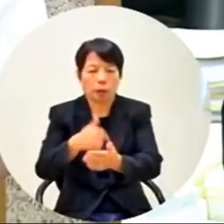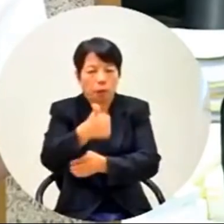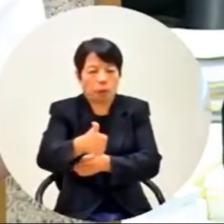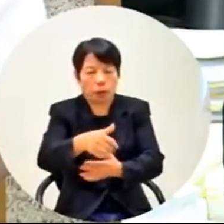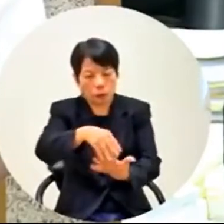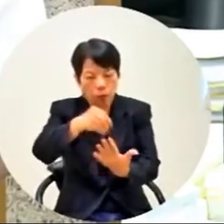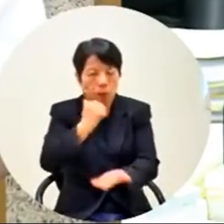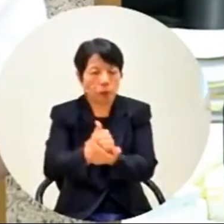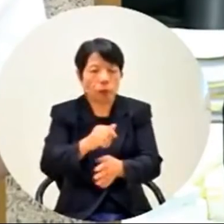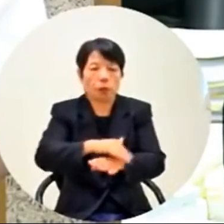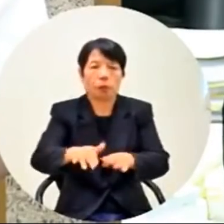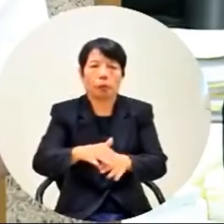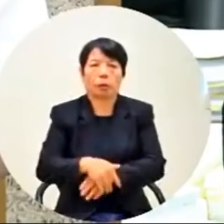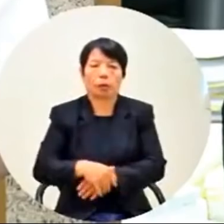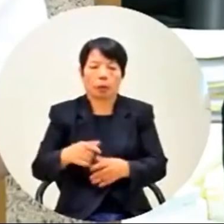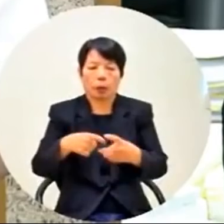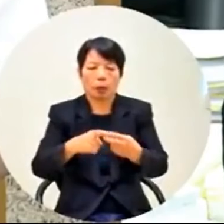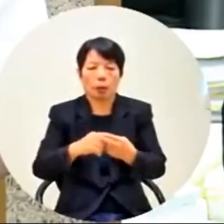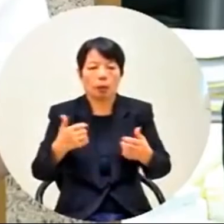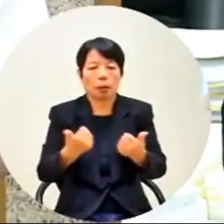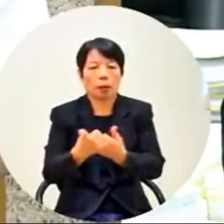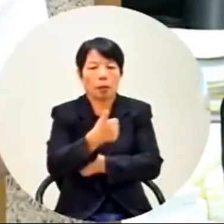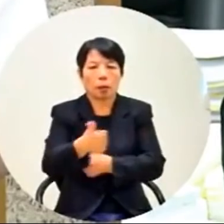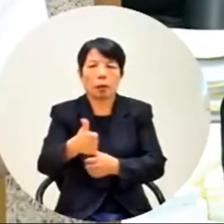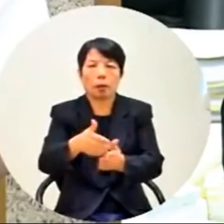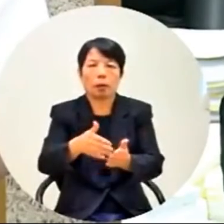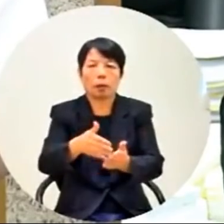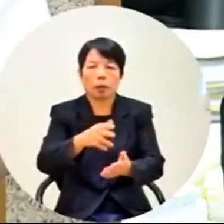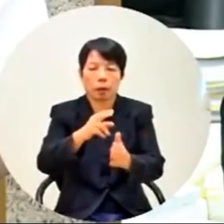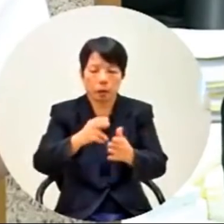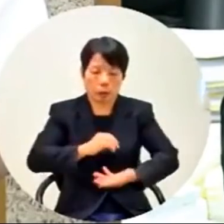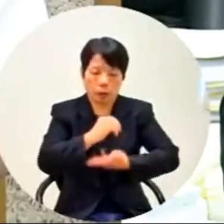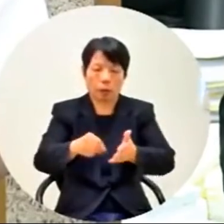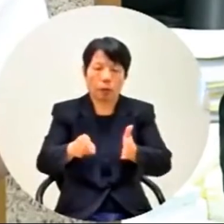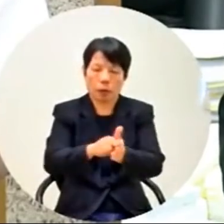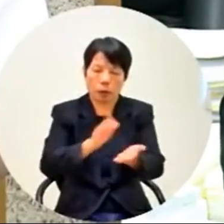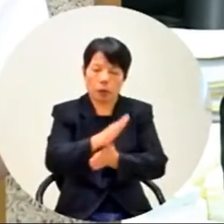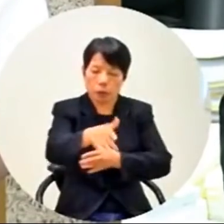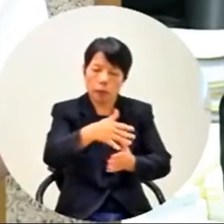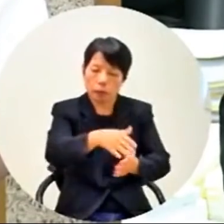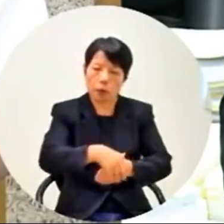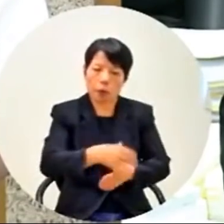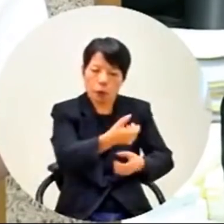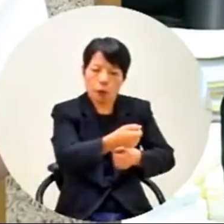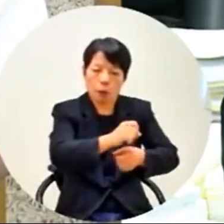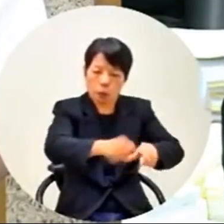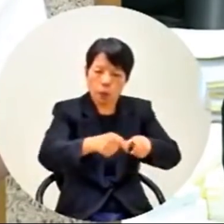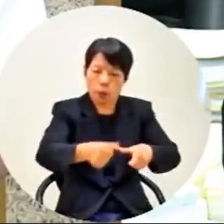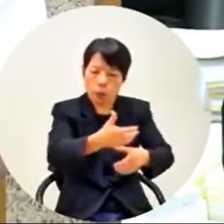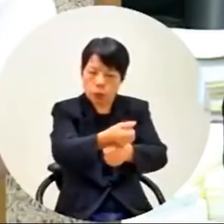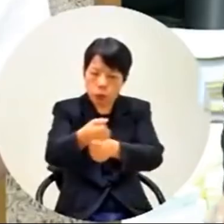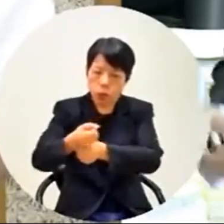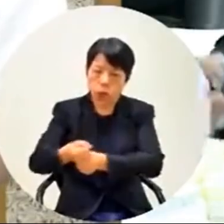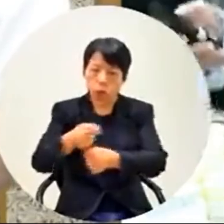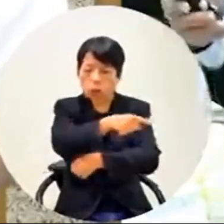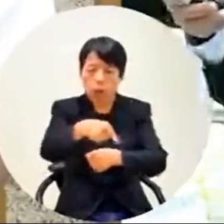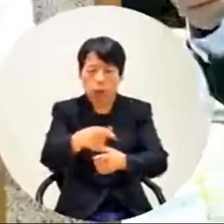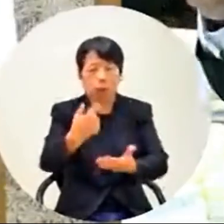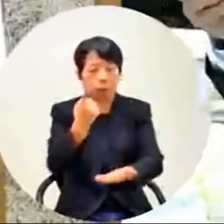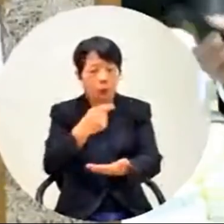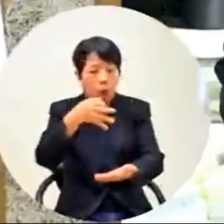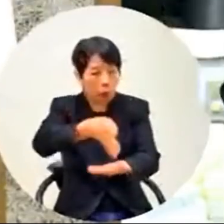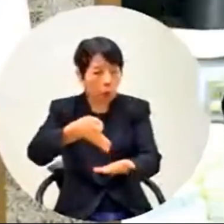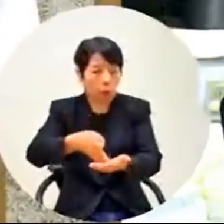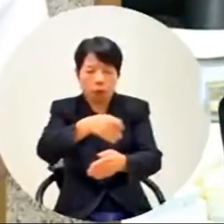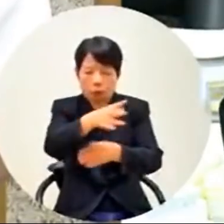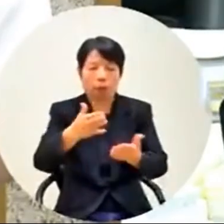部分李远建议的部分，我们后续还有招商说明会，我们会把这个讯息让参与的人员了解。那第二个